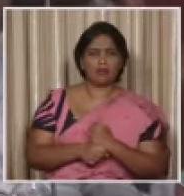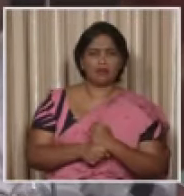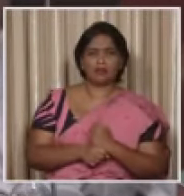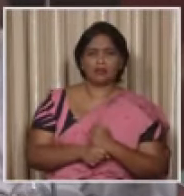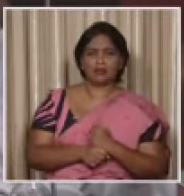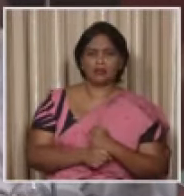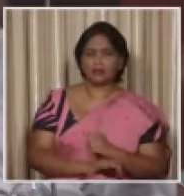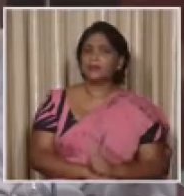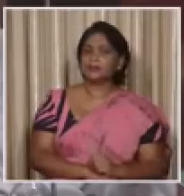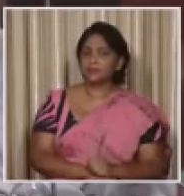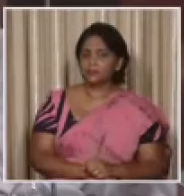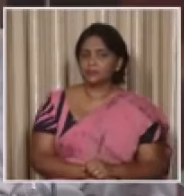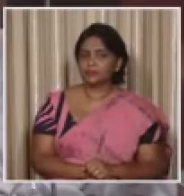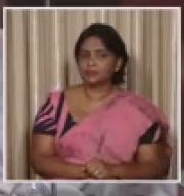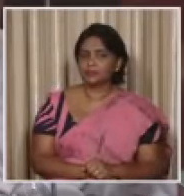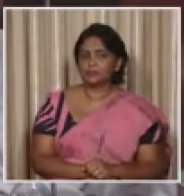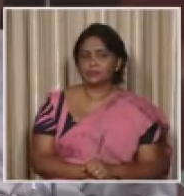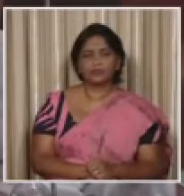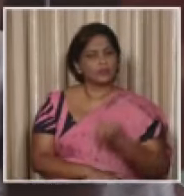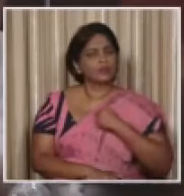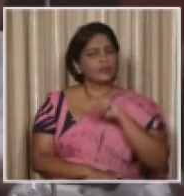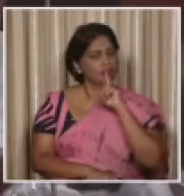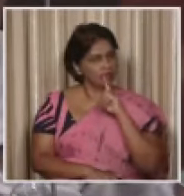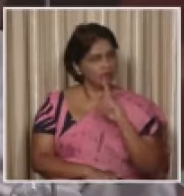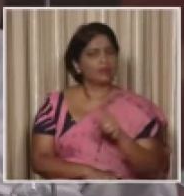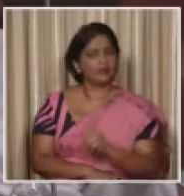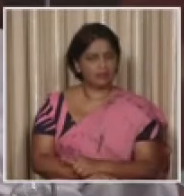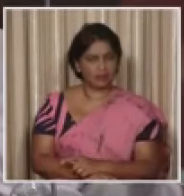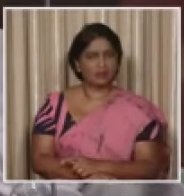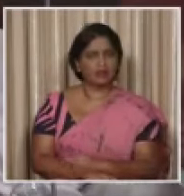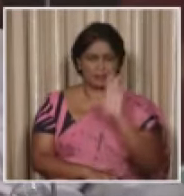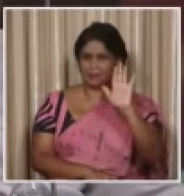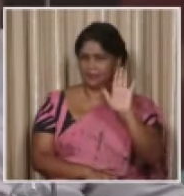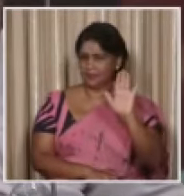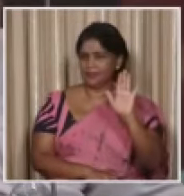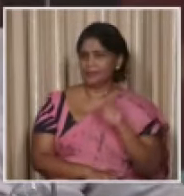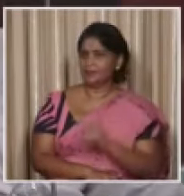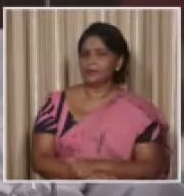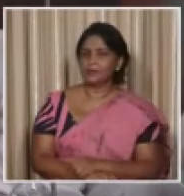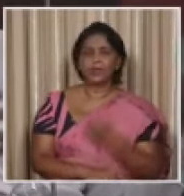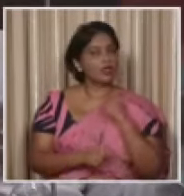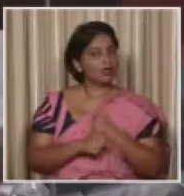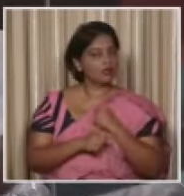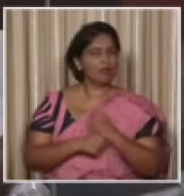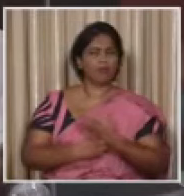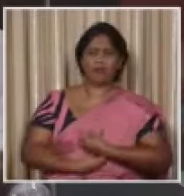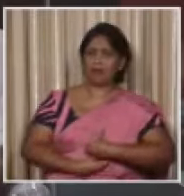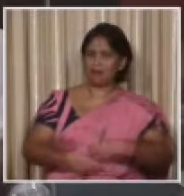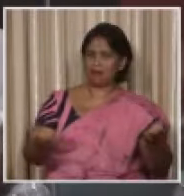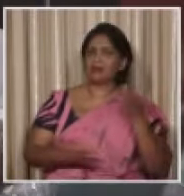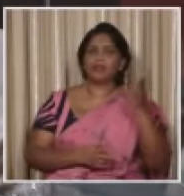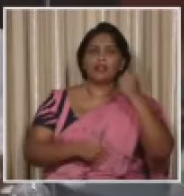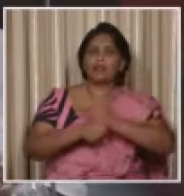එතකොට එතකොට නෑ මං කියන්නේ මං කියන්නේ ප්ලීස් මේ ආණ්ඩුව අයාලේ යන්නේ